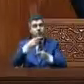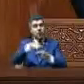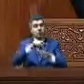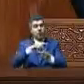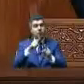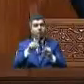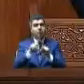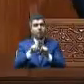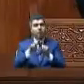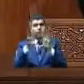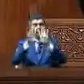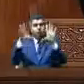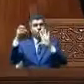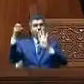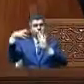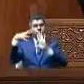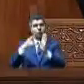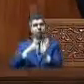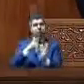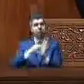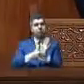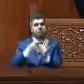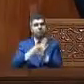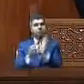بمجالات الطاقة المتجددة والسكك الحديدية.